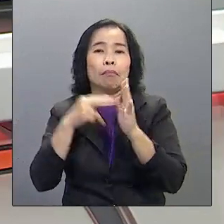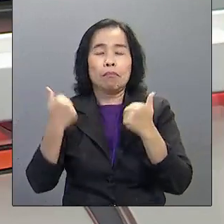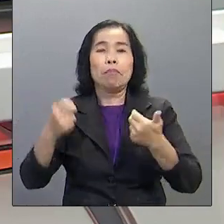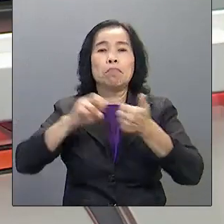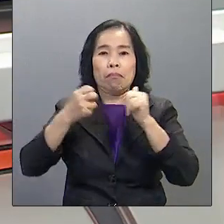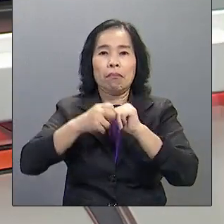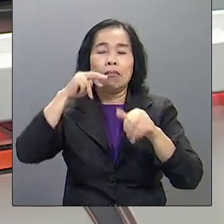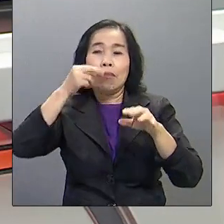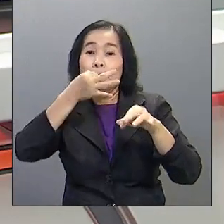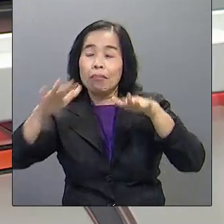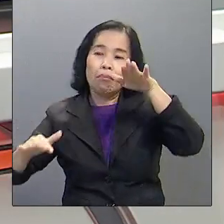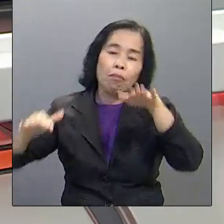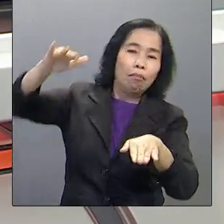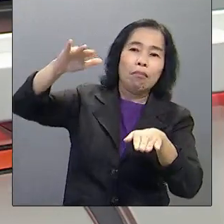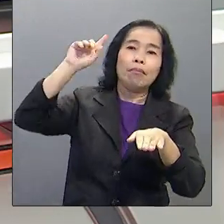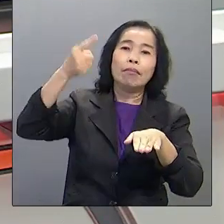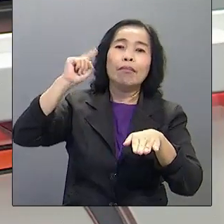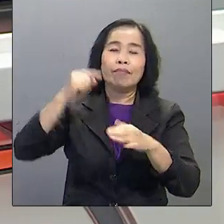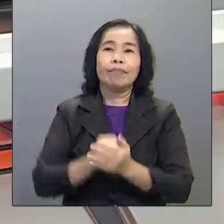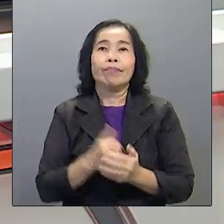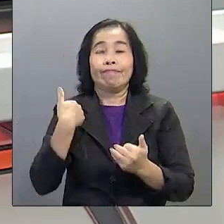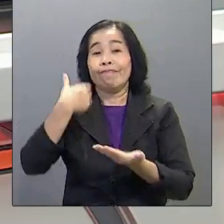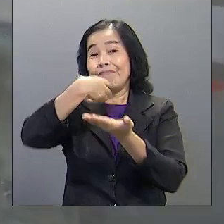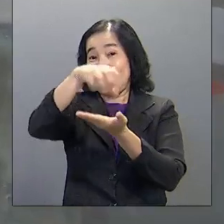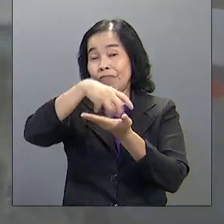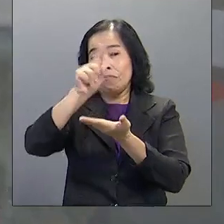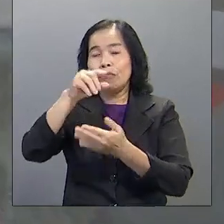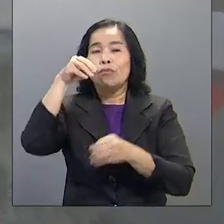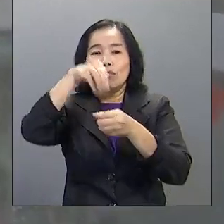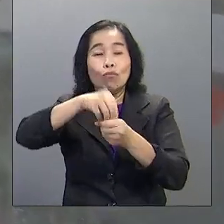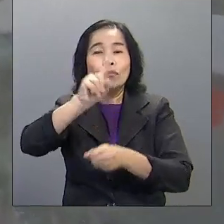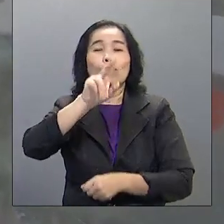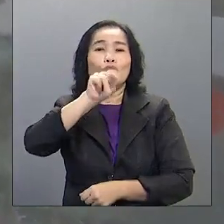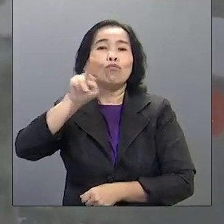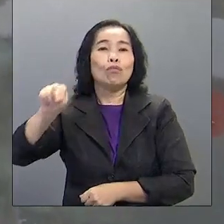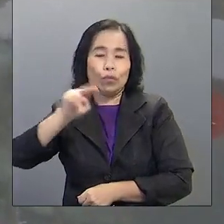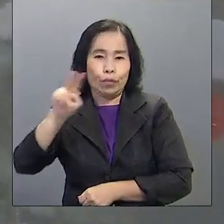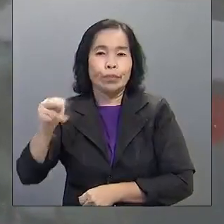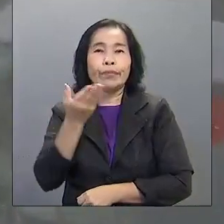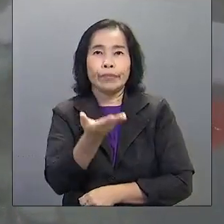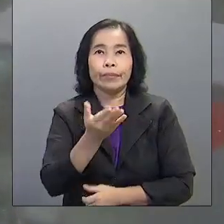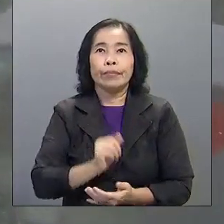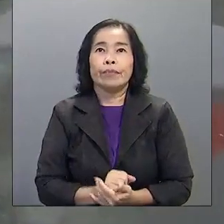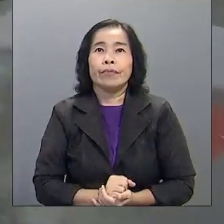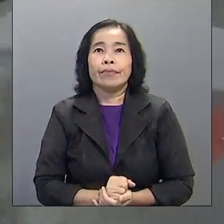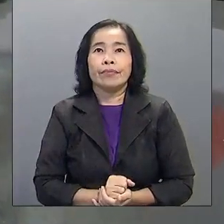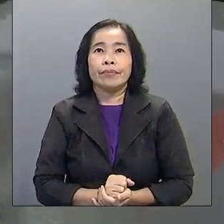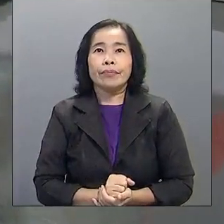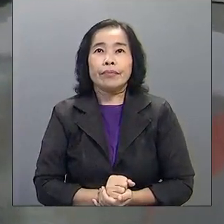การณ์น้ำทะเลหนุนกันอีกคุณพัทรพรตั้นงามเกาะติดสถานการณ์อยู่ในพื้นที่นะคะเชิญค่ะคุณพัทรพรค่ะ